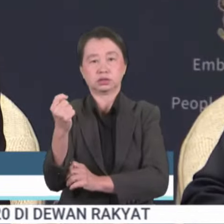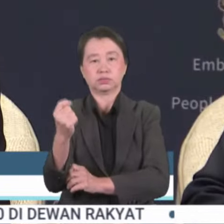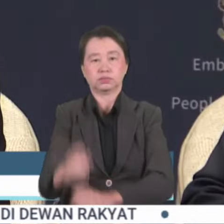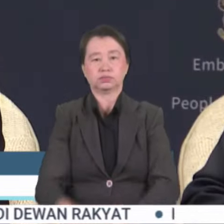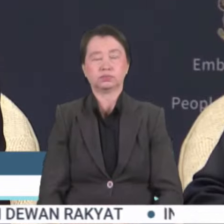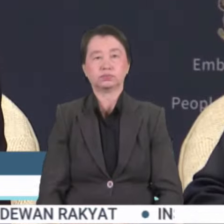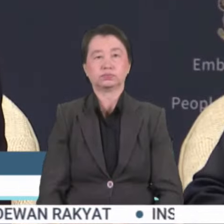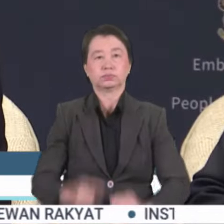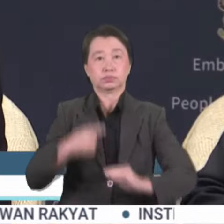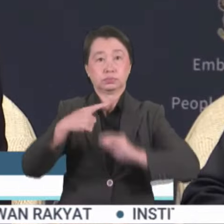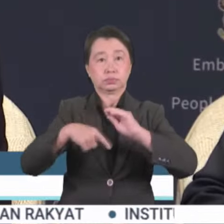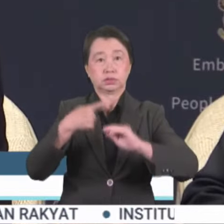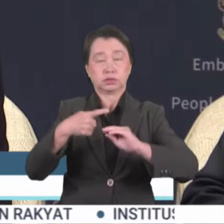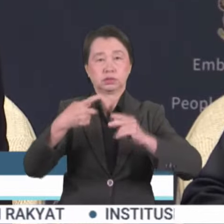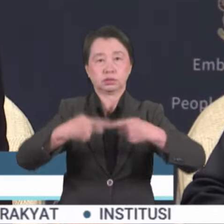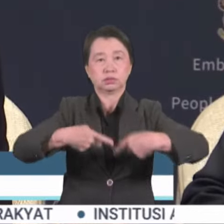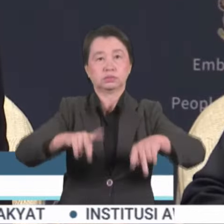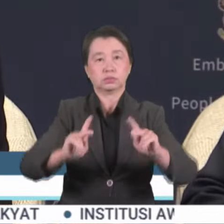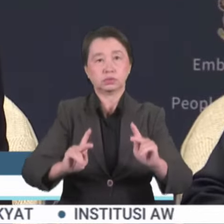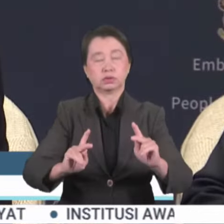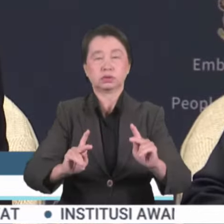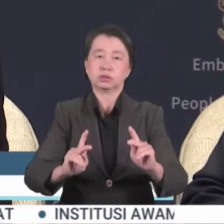Soal peluang